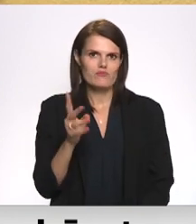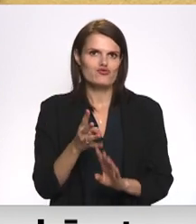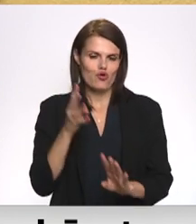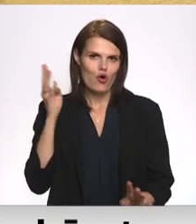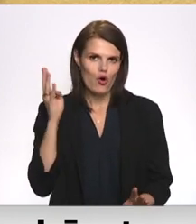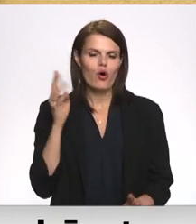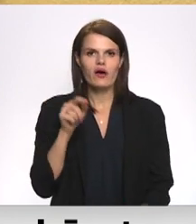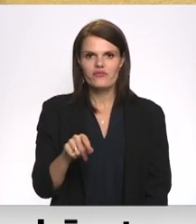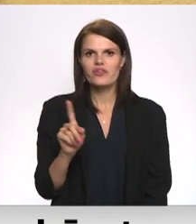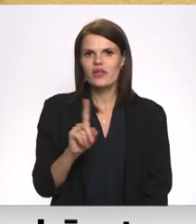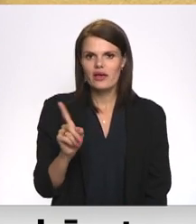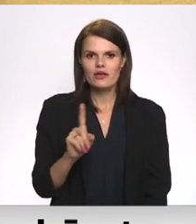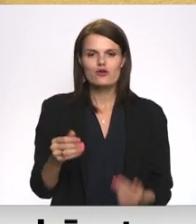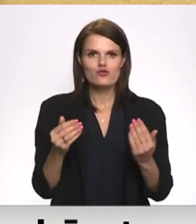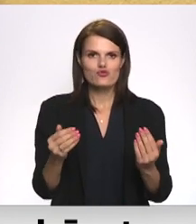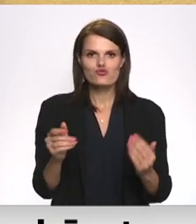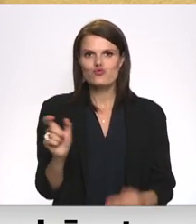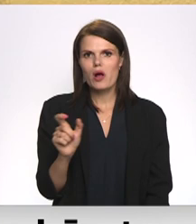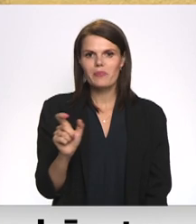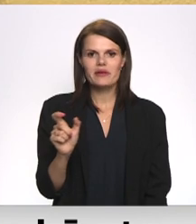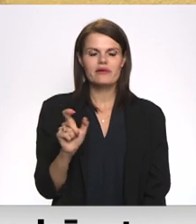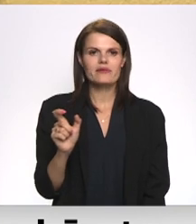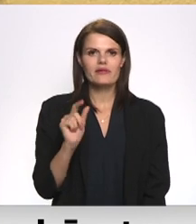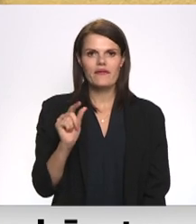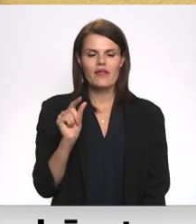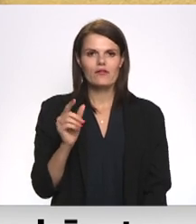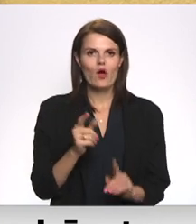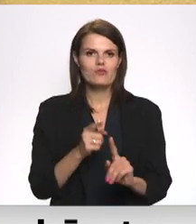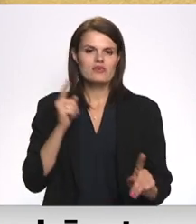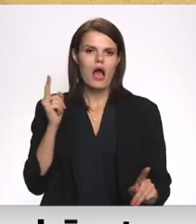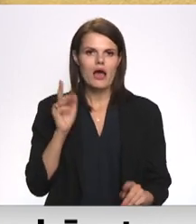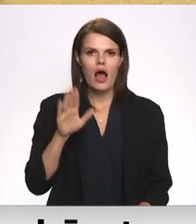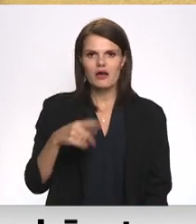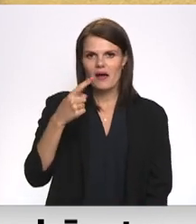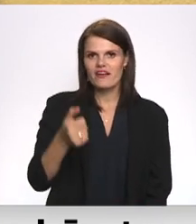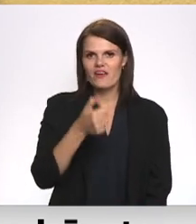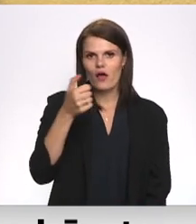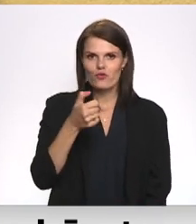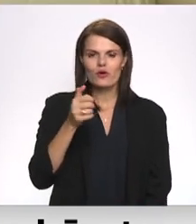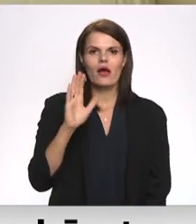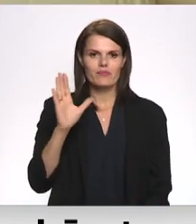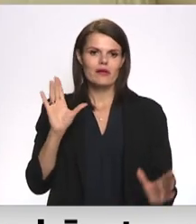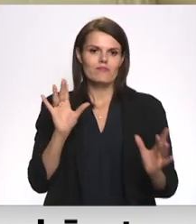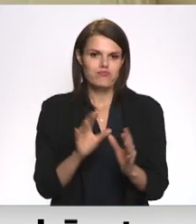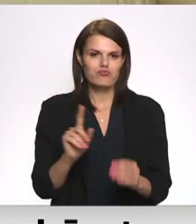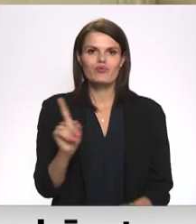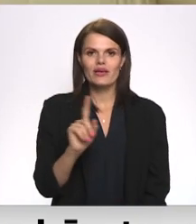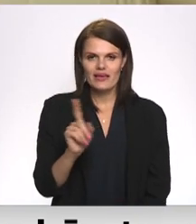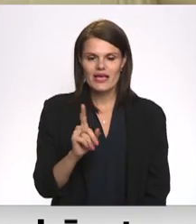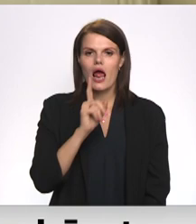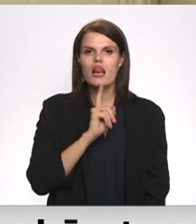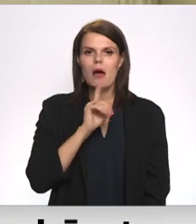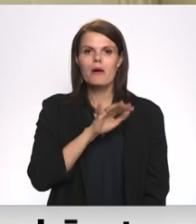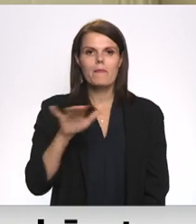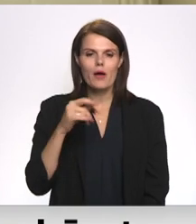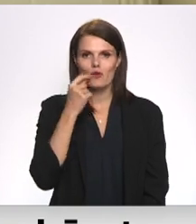liela. Viņa ir šobrīd nedaudz garāka par gadu. Bet ceru, ko viņa ir. Liepājā bērnu